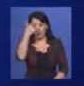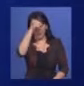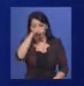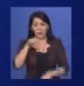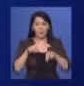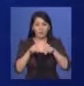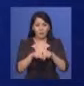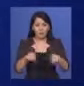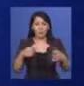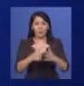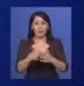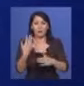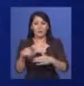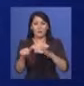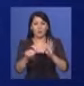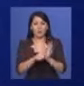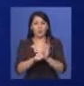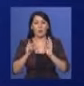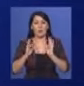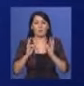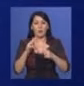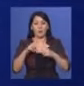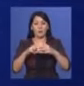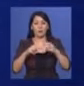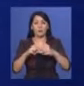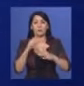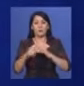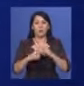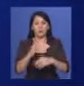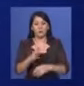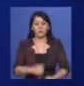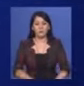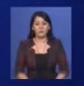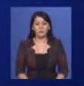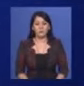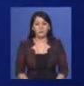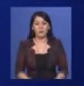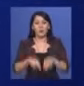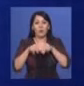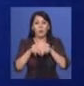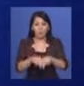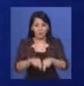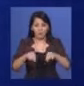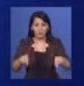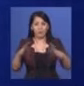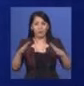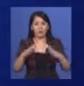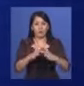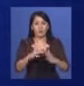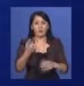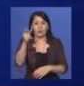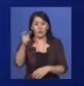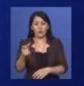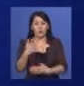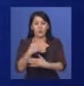Петропавлда жыл соңына дейін 6 саябақ пайда болады, олар шаһарға ерекше көрік бермек. Петропавлда жеке үйден 3 адамның мәйіті